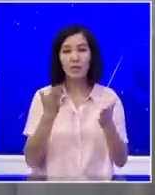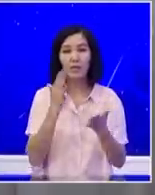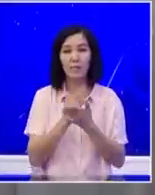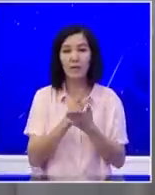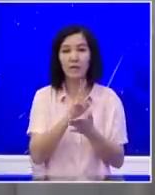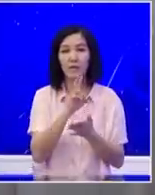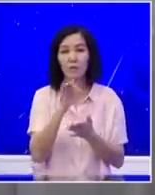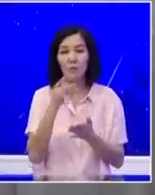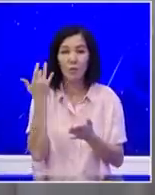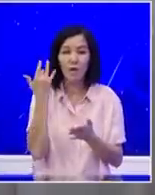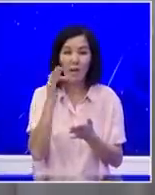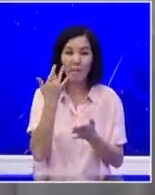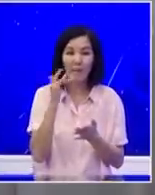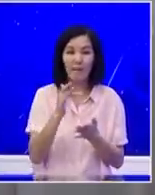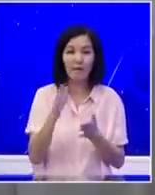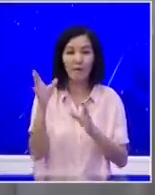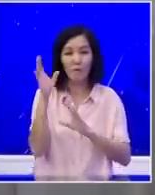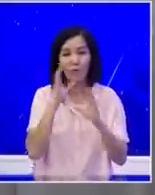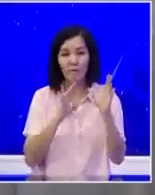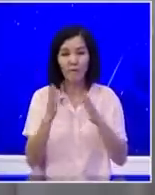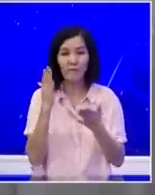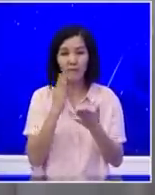Нью-Йорк, Америка Құрама Штатындағы Нью-Йорк